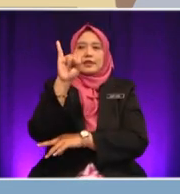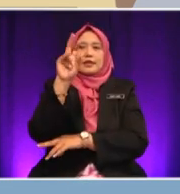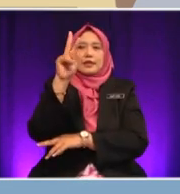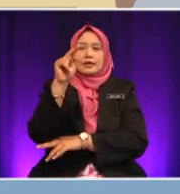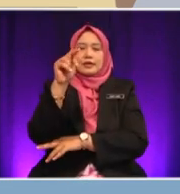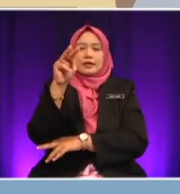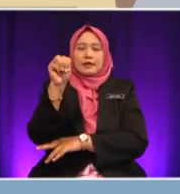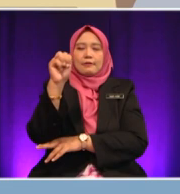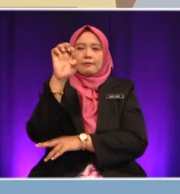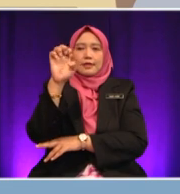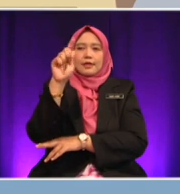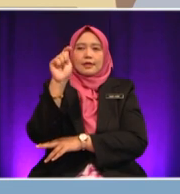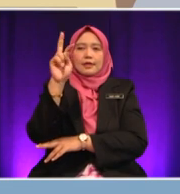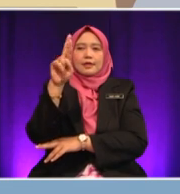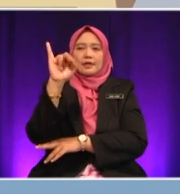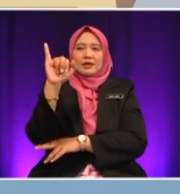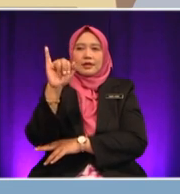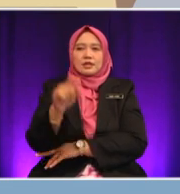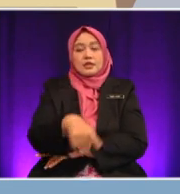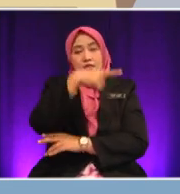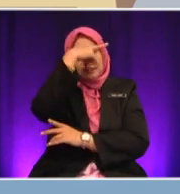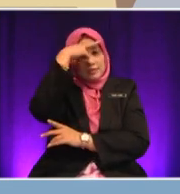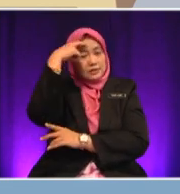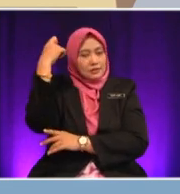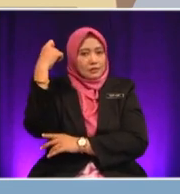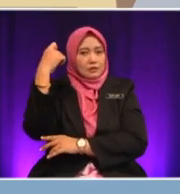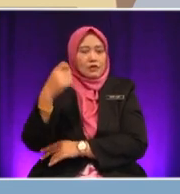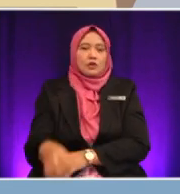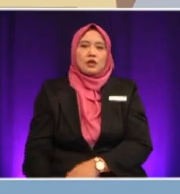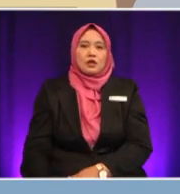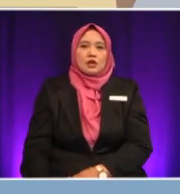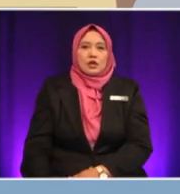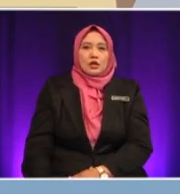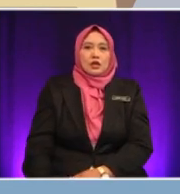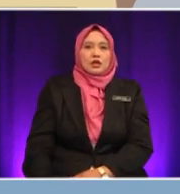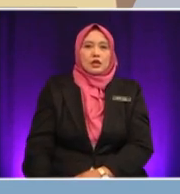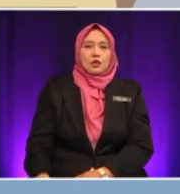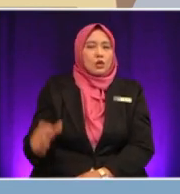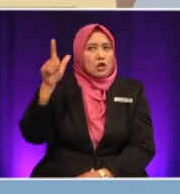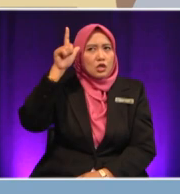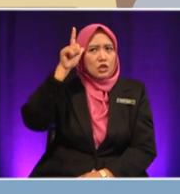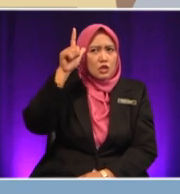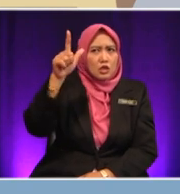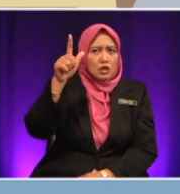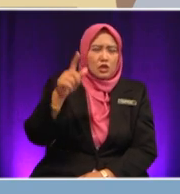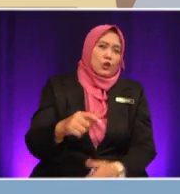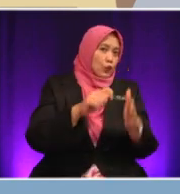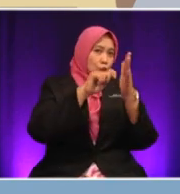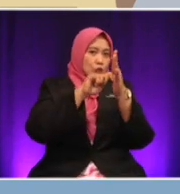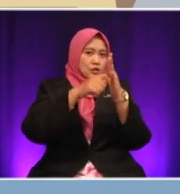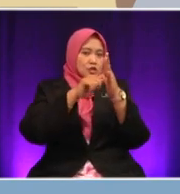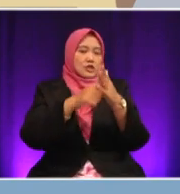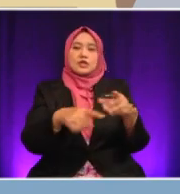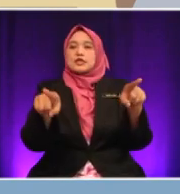sebab kunci dia sama Oke lupa kuncinya lupa kunci dia sama jadi